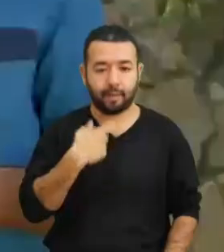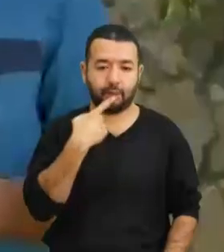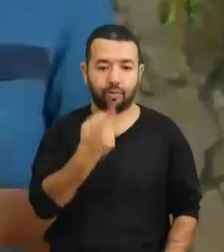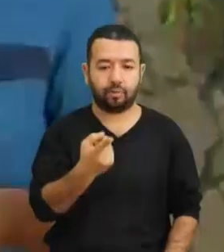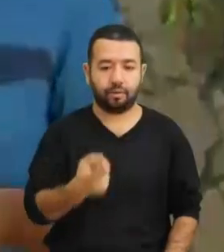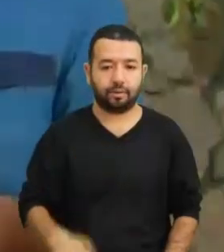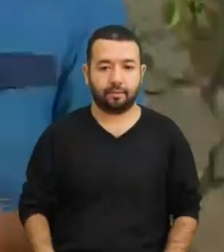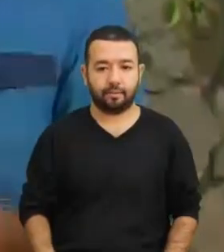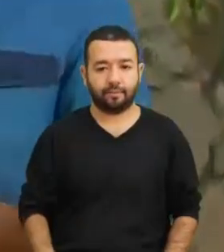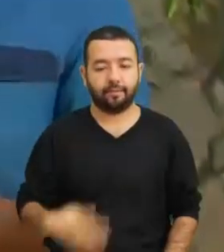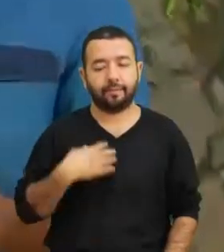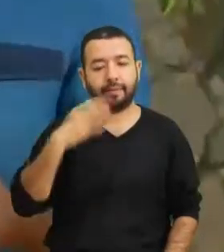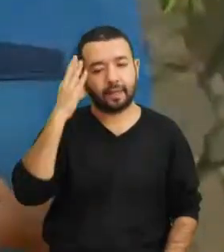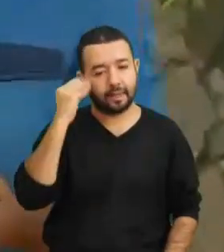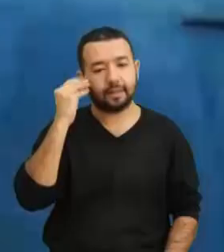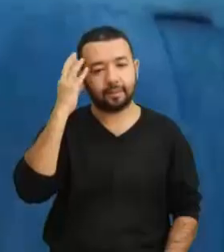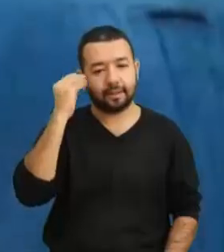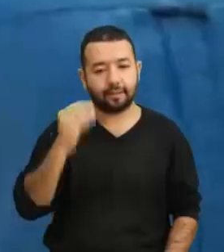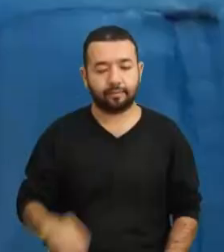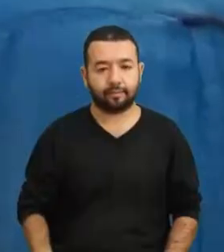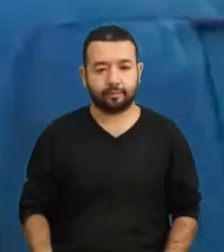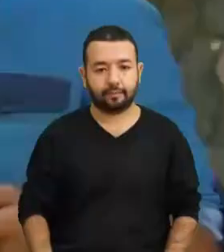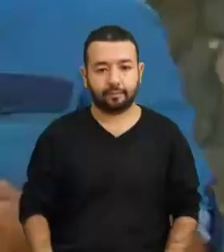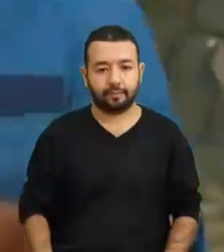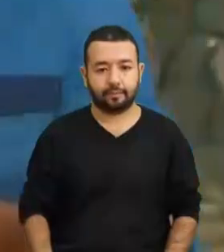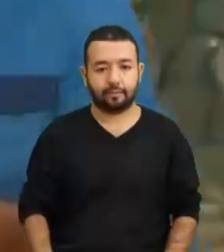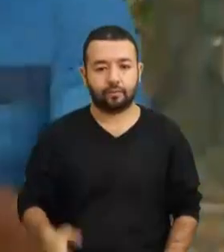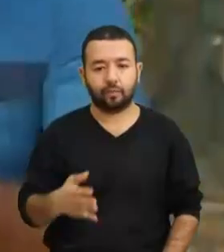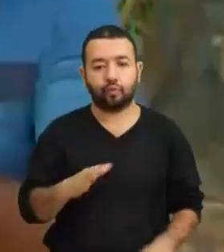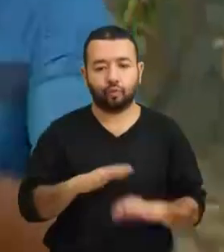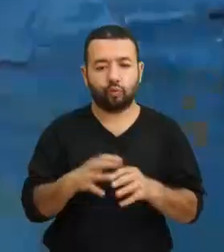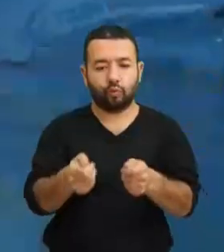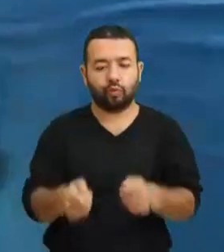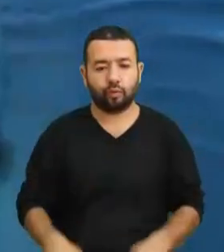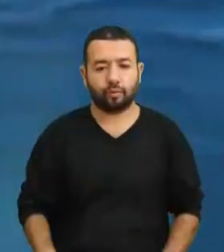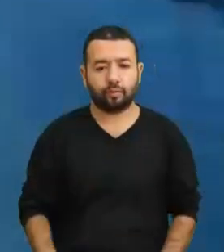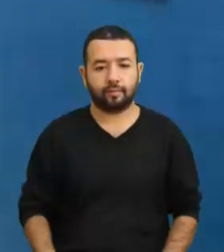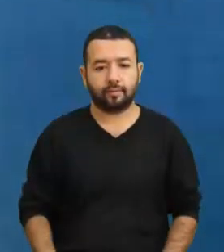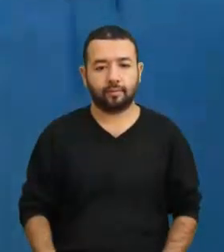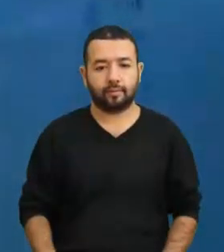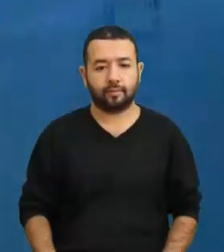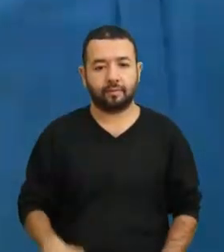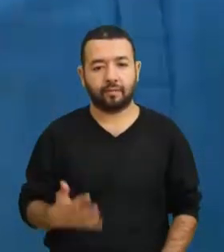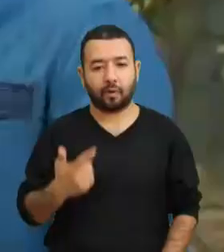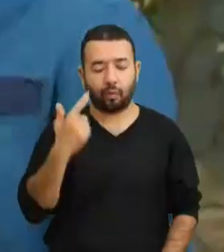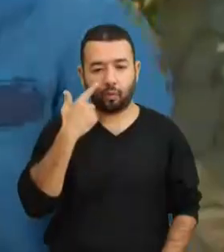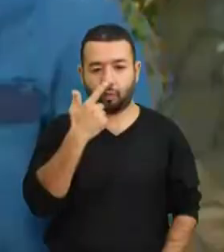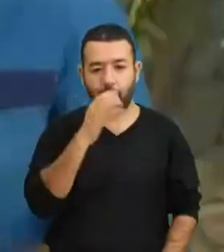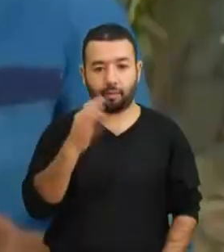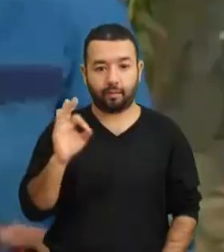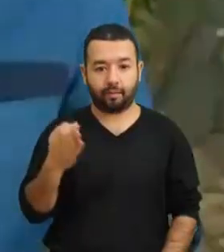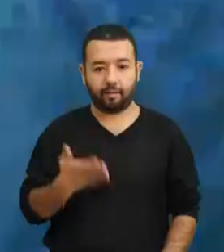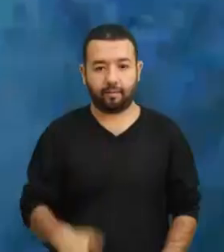söyleyeyim. Anladım Şükrü, anladım. Tut şunu. Tabii ki. Ay, gözümü aldı.